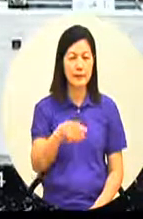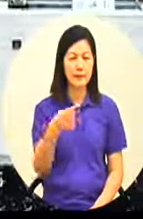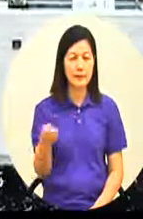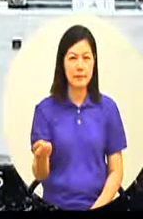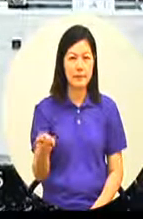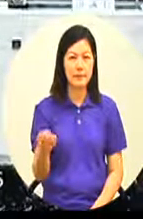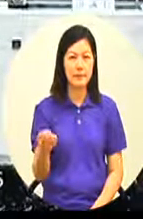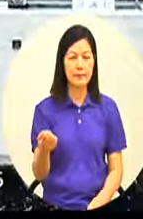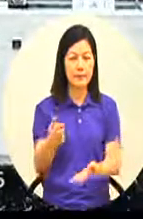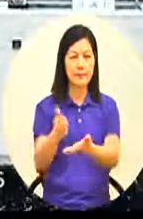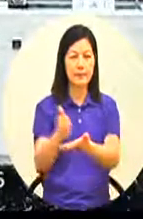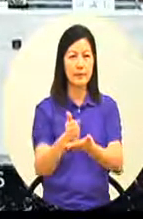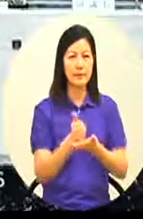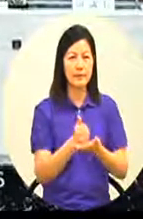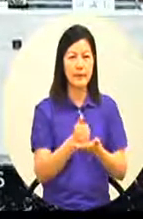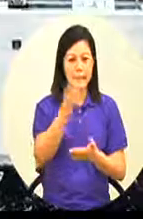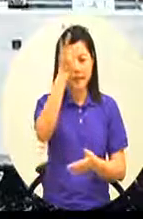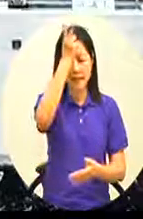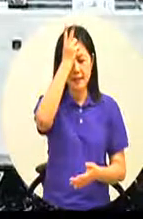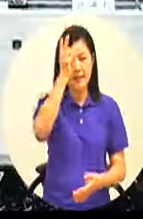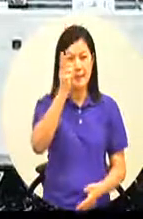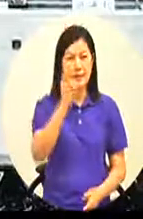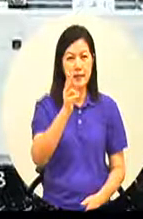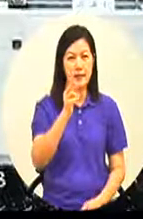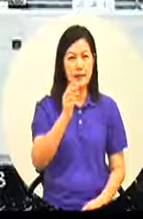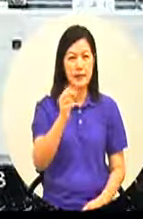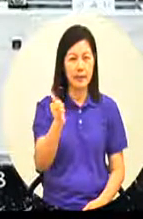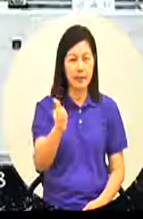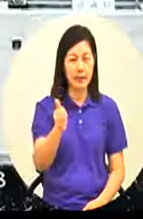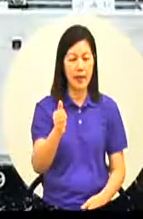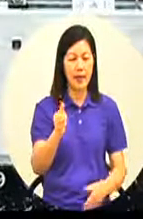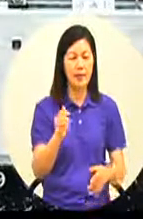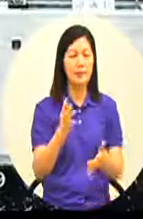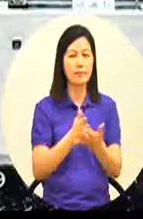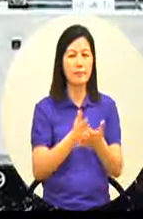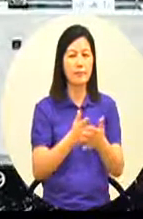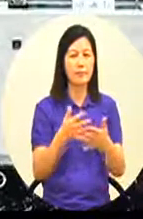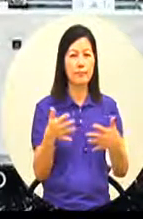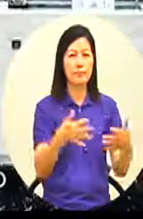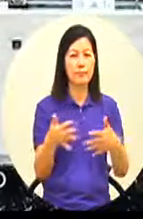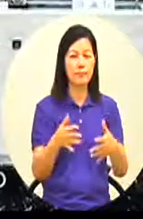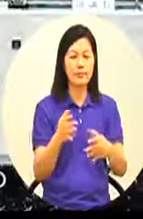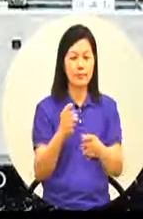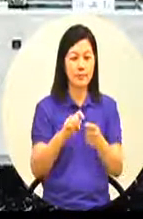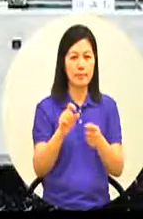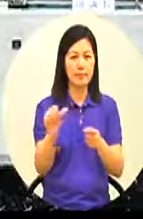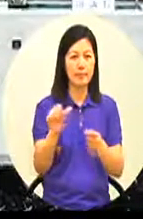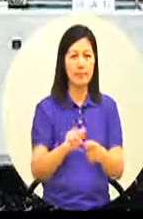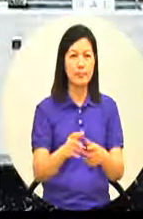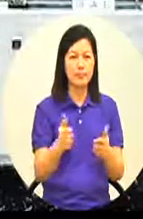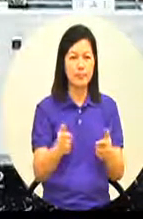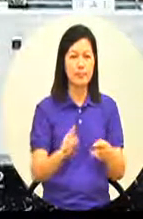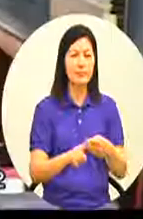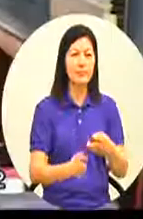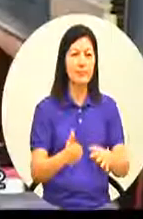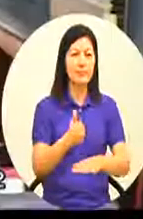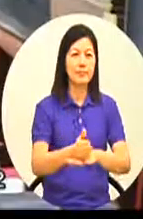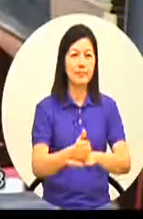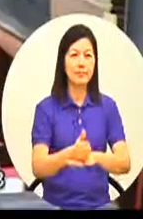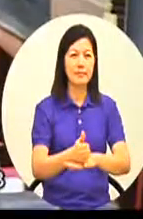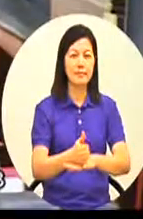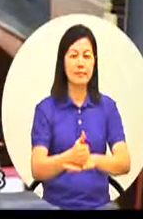们请曾丽燕议员啊，执行15分钟。 谢谢主席哈，